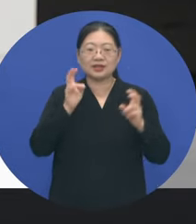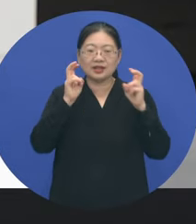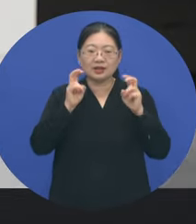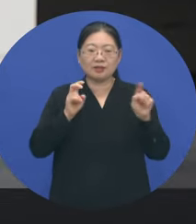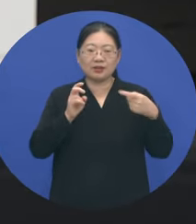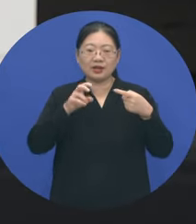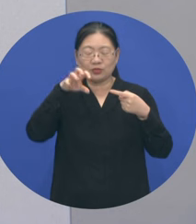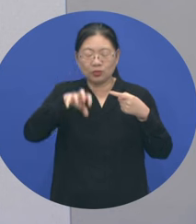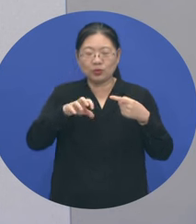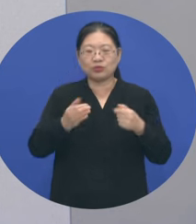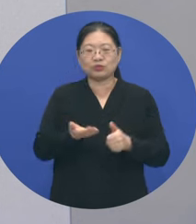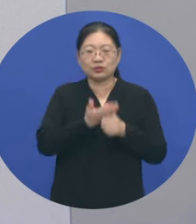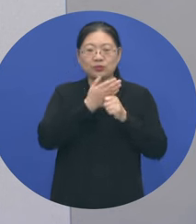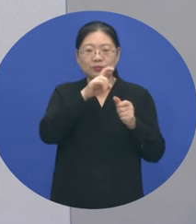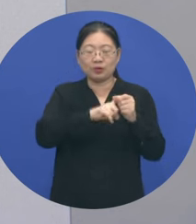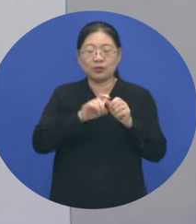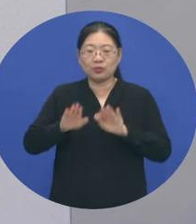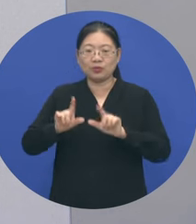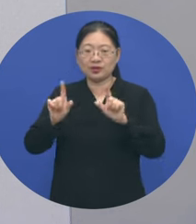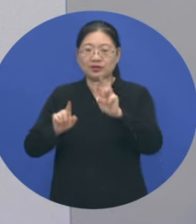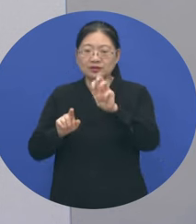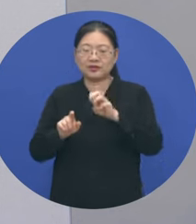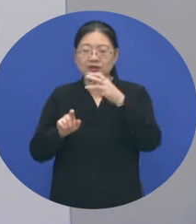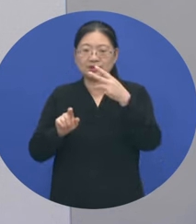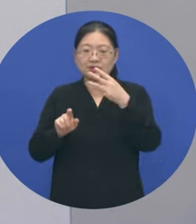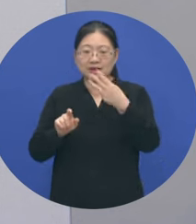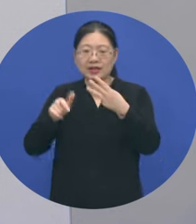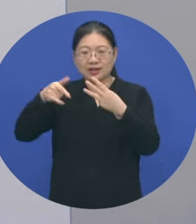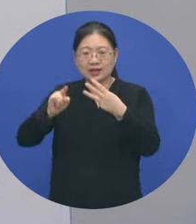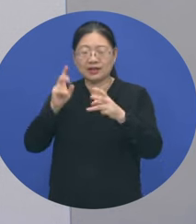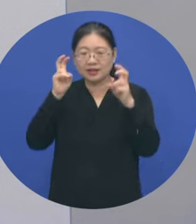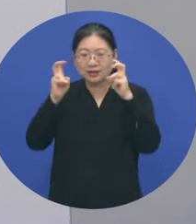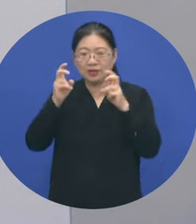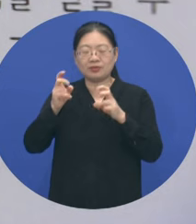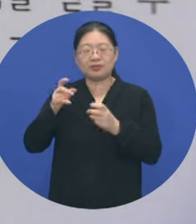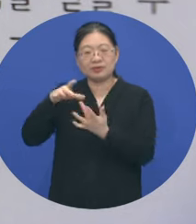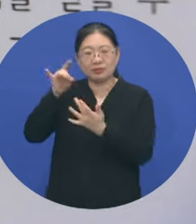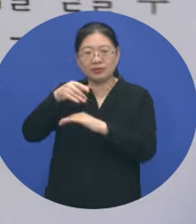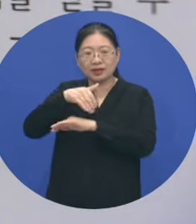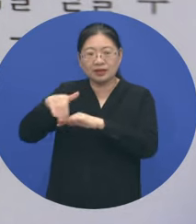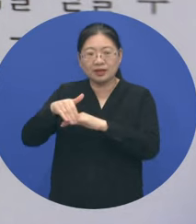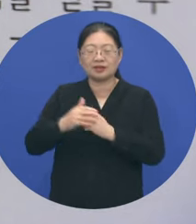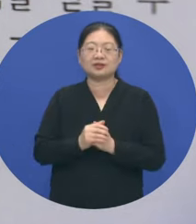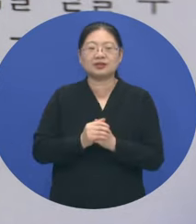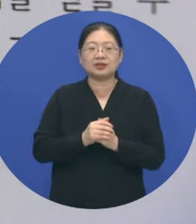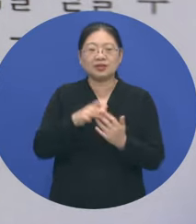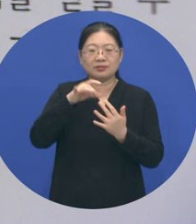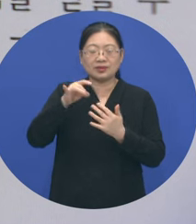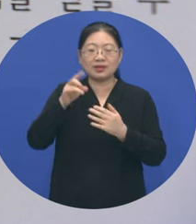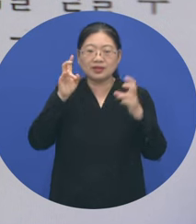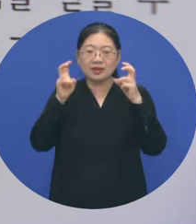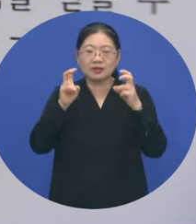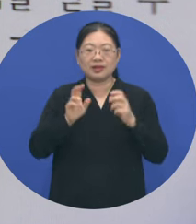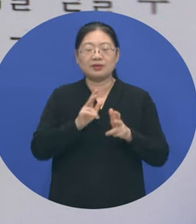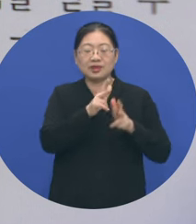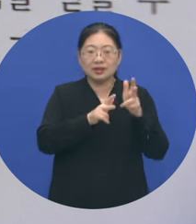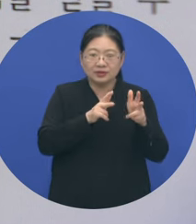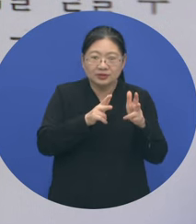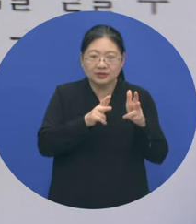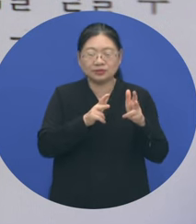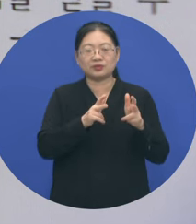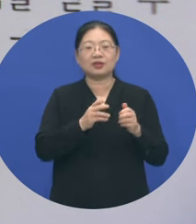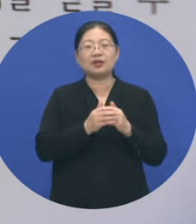육성하는 것이 목표입니다 올해는 33개 기업을 선발할 계획입니다 선발된 스타트업들은 비즈니스 모델